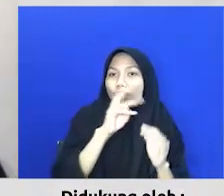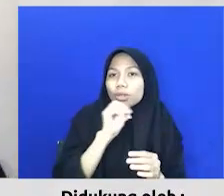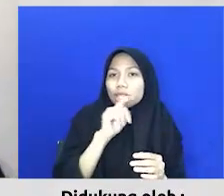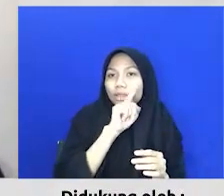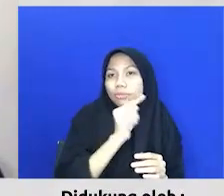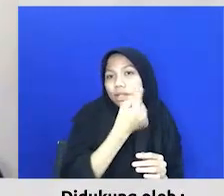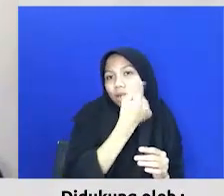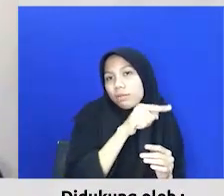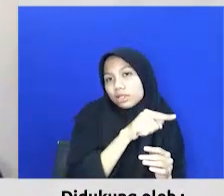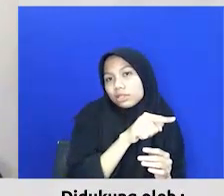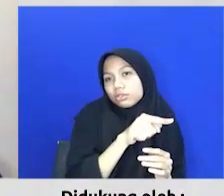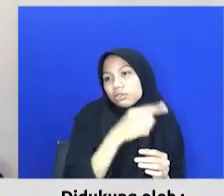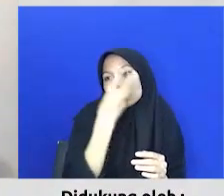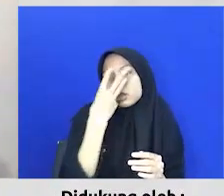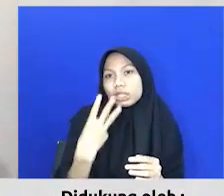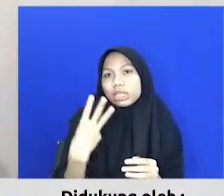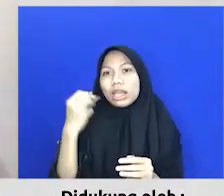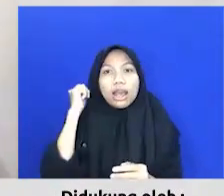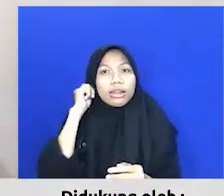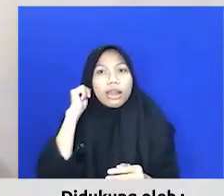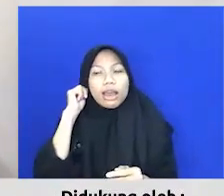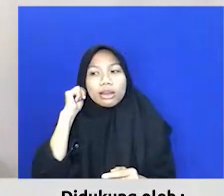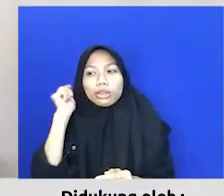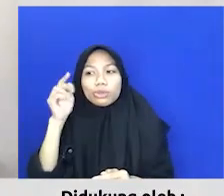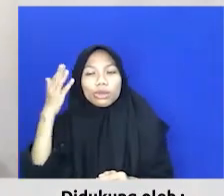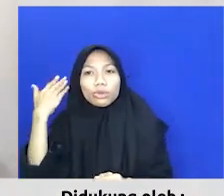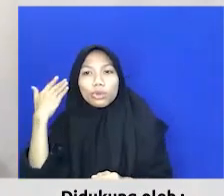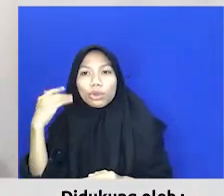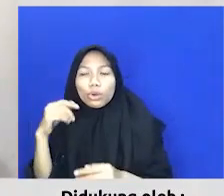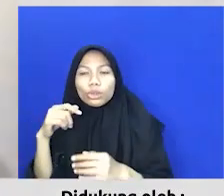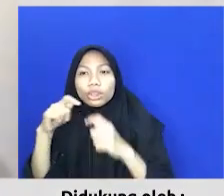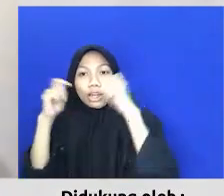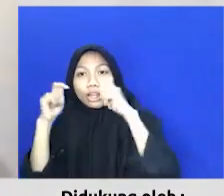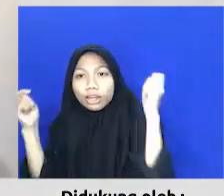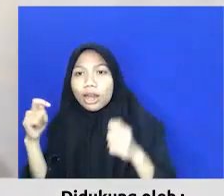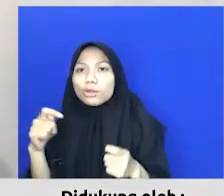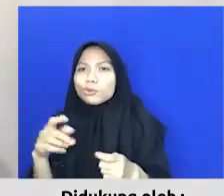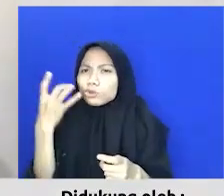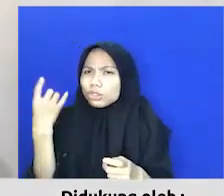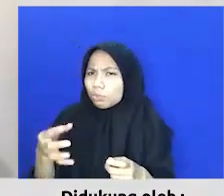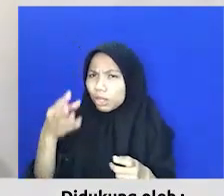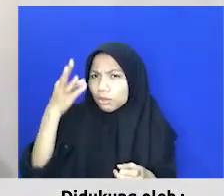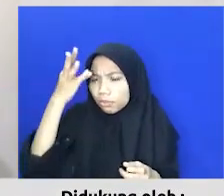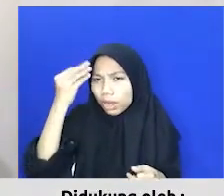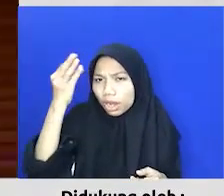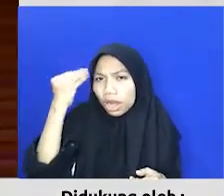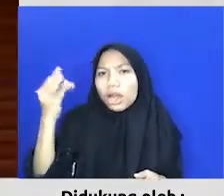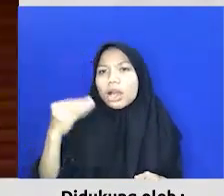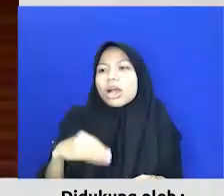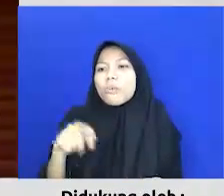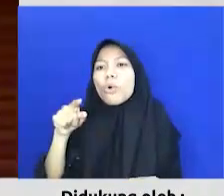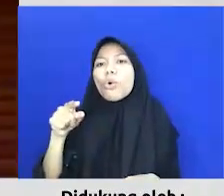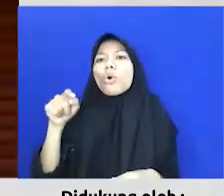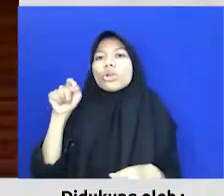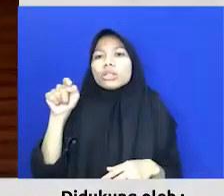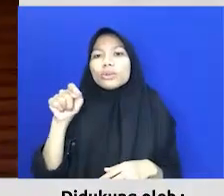ini gebiar masalah gitu, jadi nggak ada penundaan sama sekali. Dengan begitu penonton memang langsung masuk dengan enak ke cerita ini